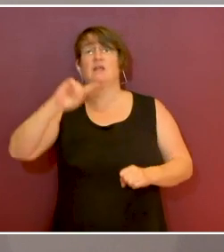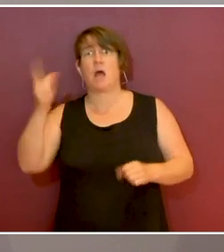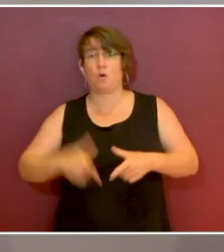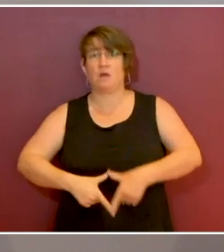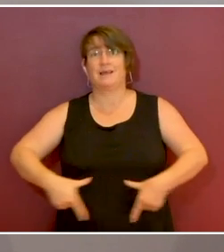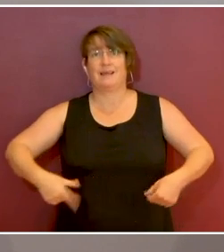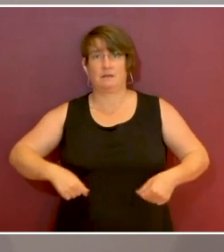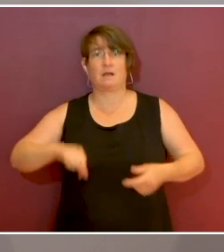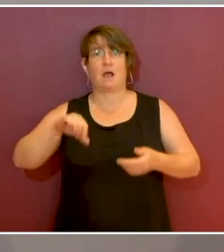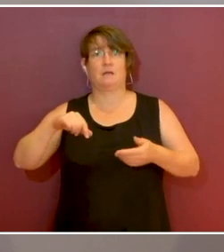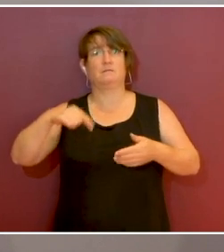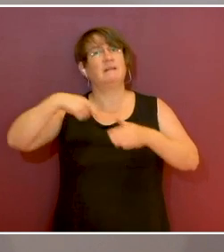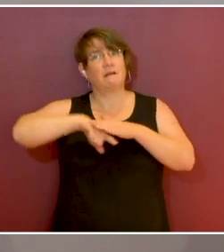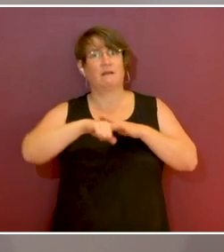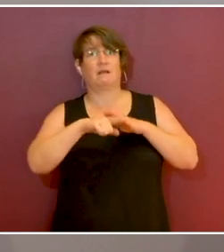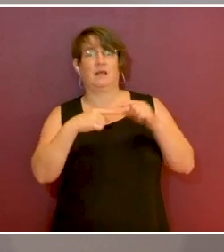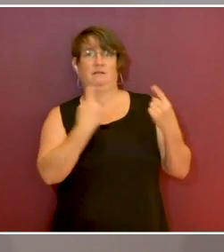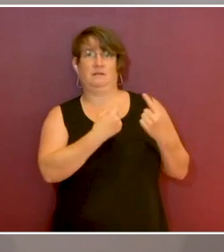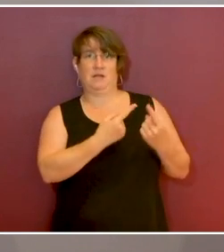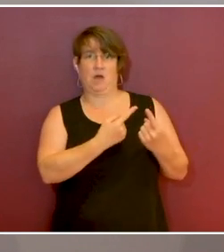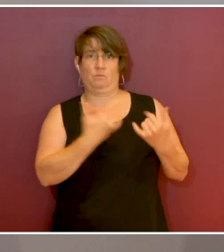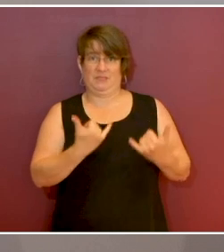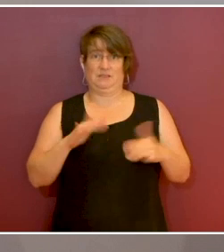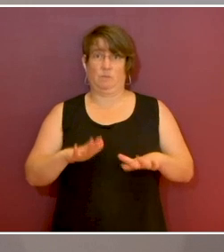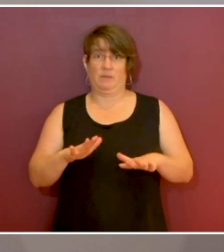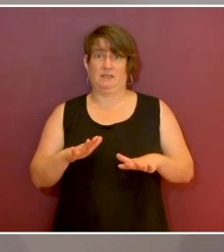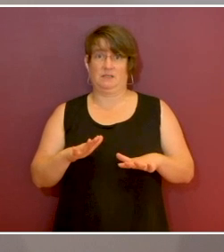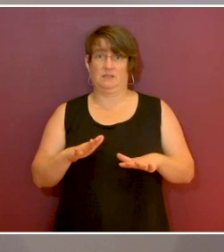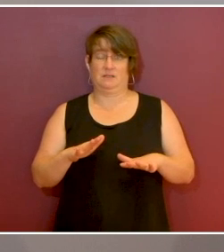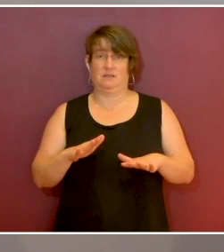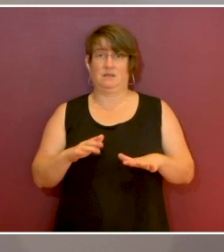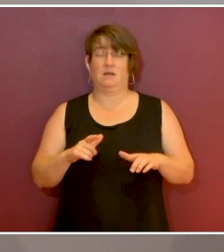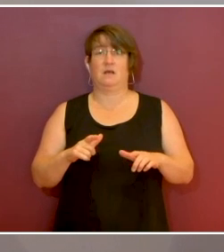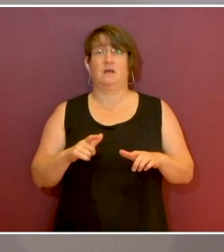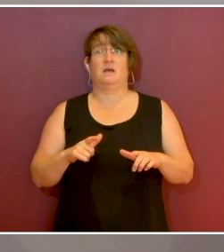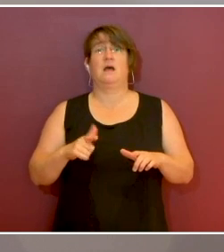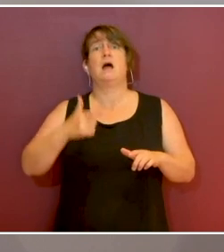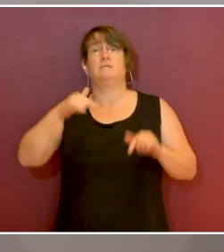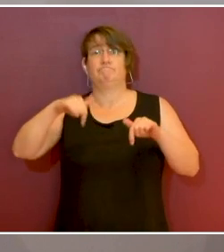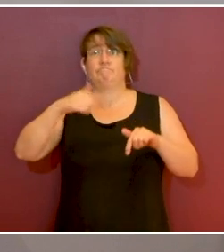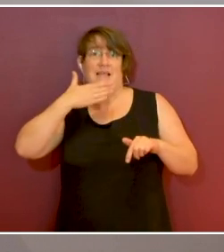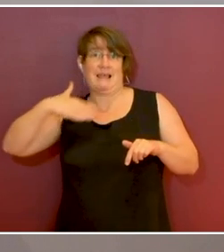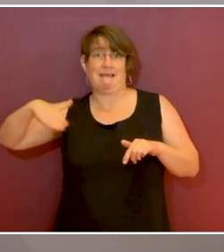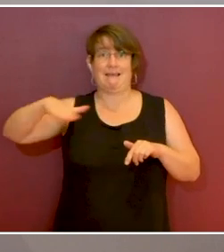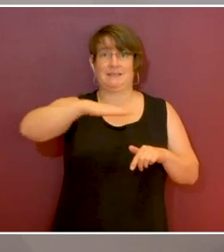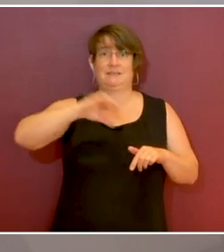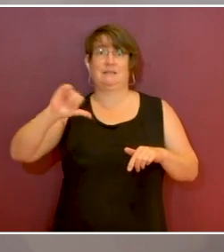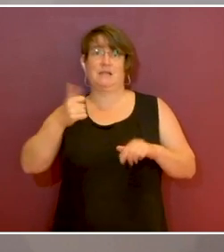den Innenräumen die Verpflichtung zum Maskentragen auf Landesebene erstmal aufgehoben